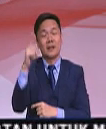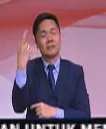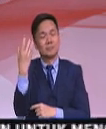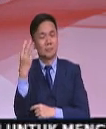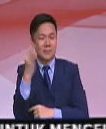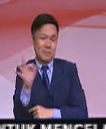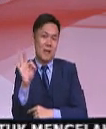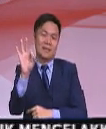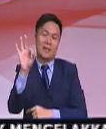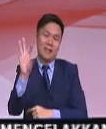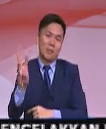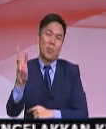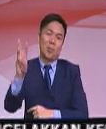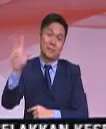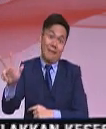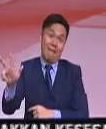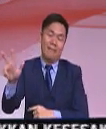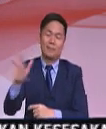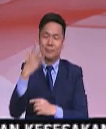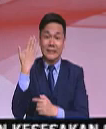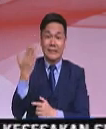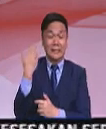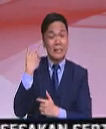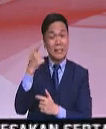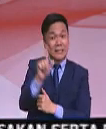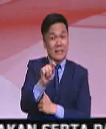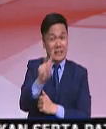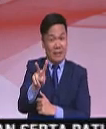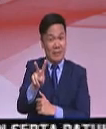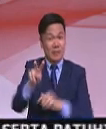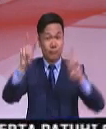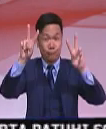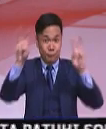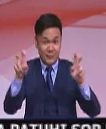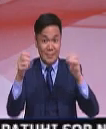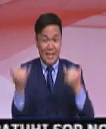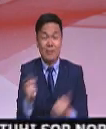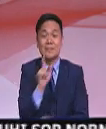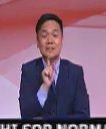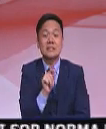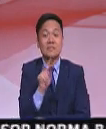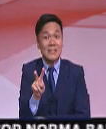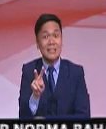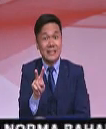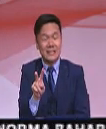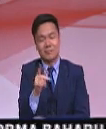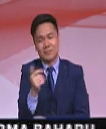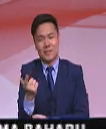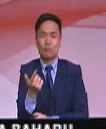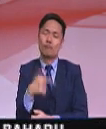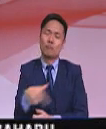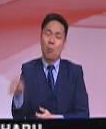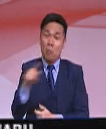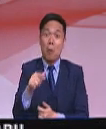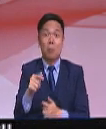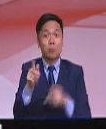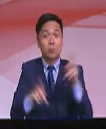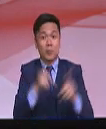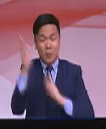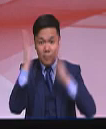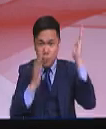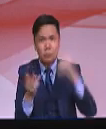1963. Tapi yang pasti, Ivan, sejak itu televisyen atau ringkasnya yang kita panggil TV tetap menjadi rujukan utama